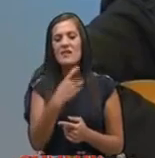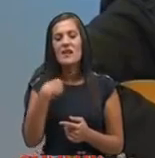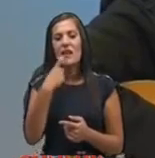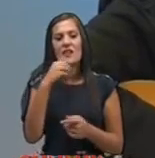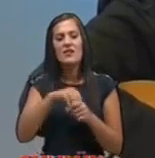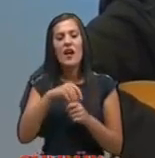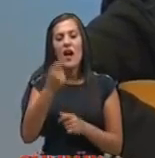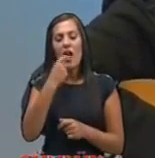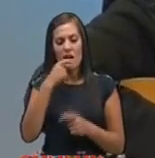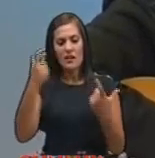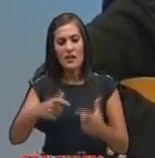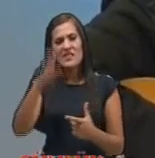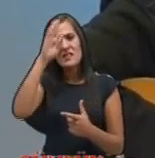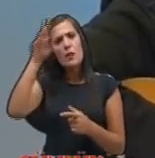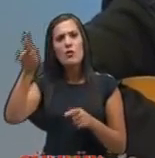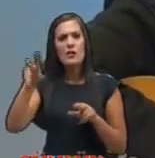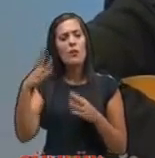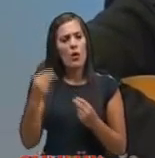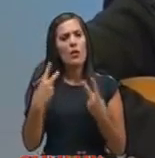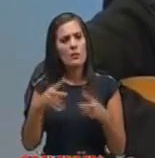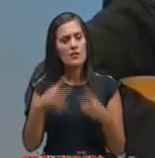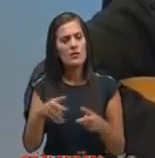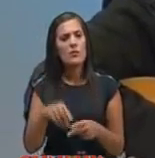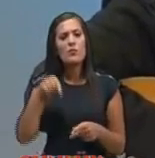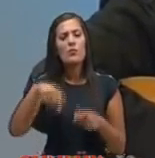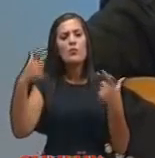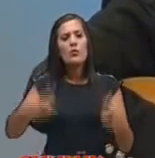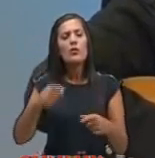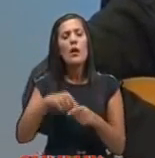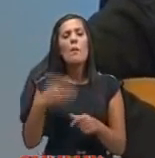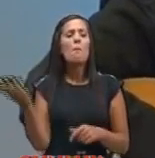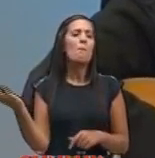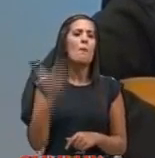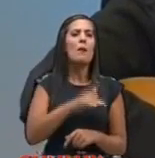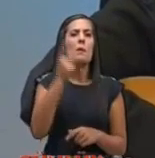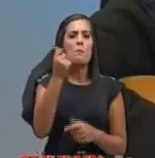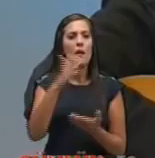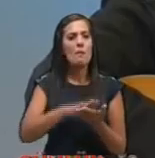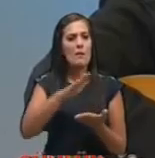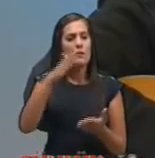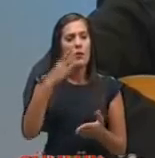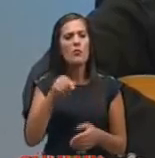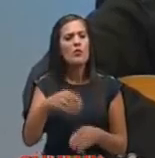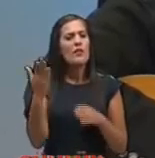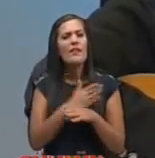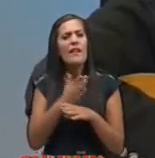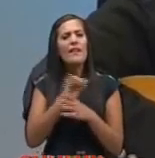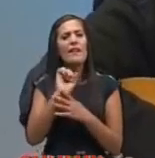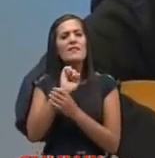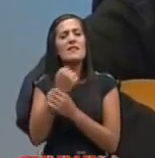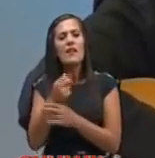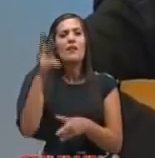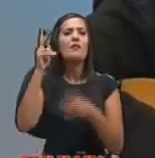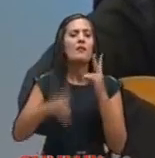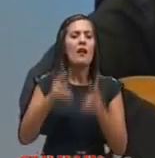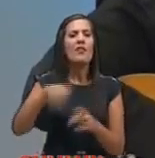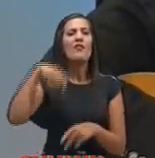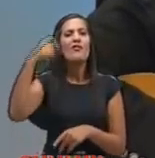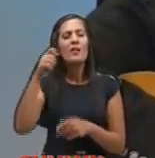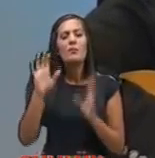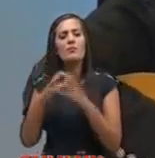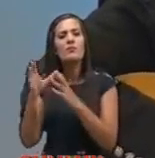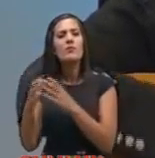Ankara'da yaptık. Aa, harika. Tolga Aktaş sevgili arkadaşımız onun stüdyosunda yaptık. Çok keyifliydi. Zaten ev yani. Tahminlerin harika aksine Ankara'da da gayet güzel işler biraz çıkıyor. Biraz tabii şey Artur'un